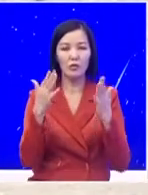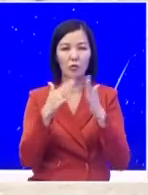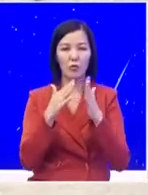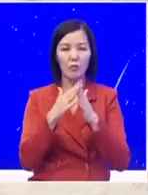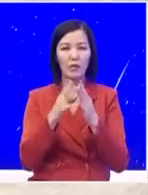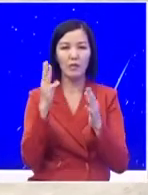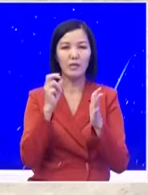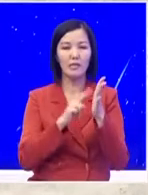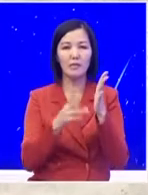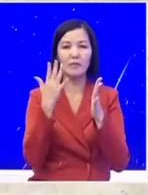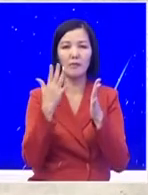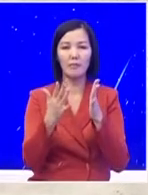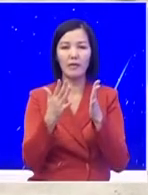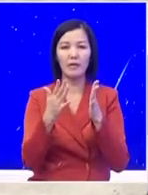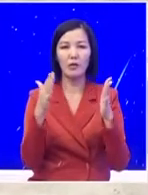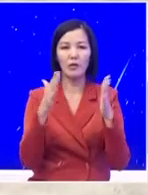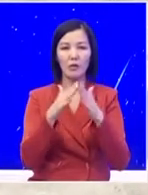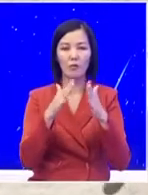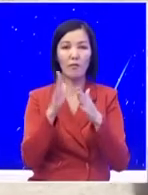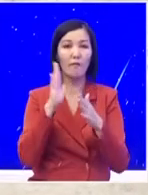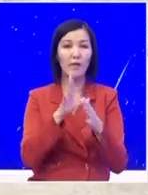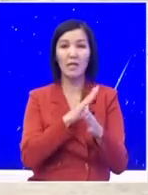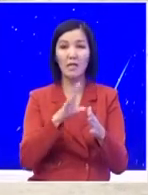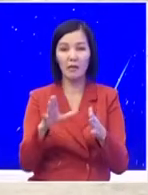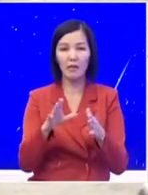сказали 375 абонентов, там вообще воды не было.